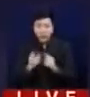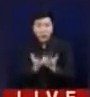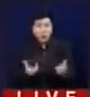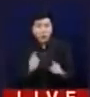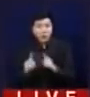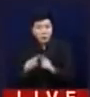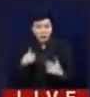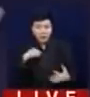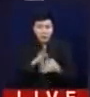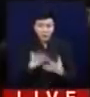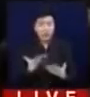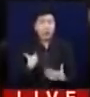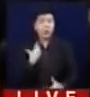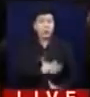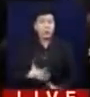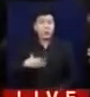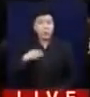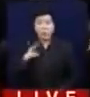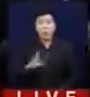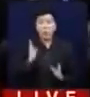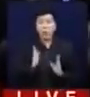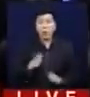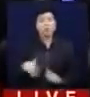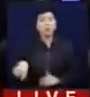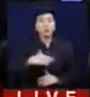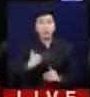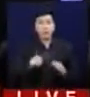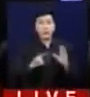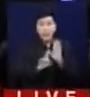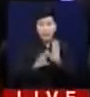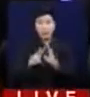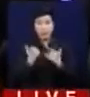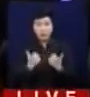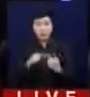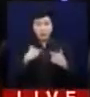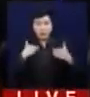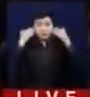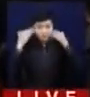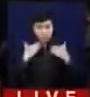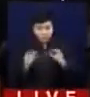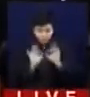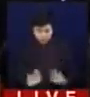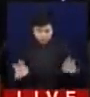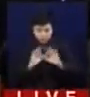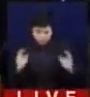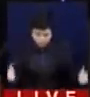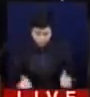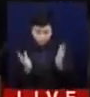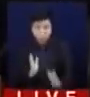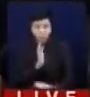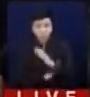และนวัตกรรมสุขภาพเพื่อคนทั้งมวลครั้งที่2คืนซึ่งภายในงานประกอบด้วยกิจกรรมสำคัญอาทิการสนับสนุนคนพิ